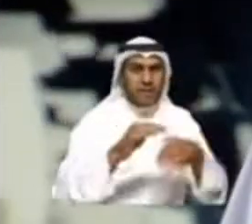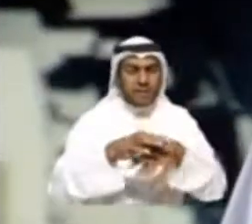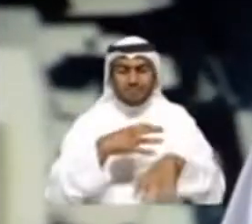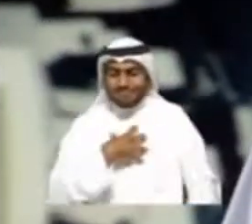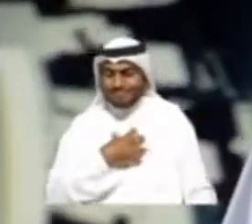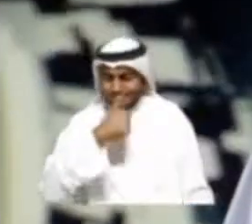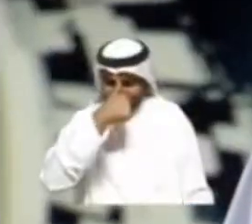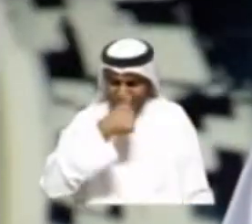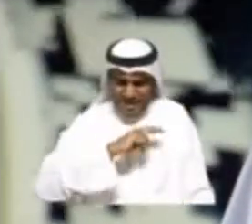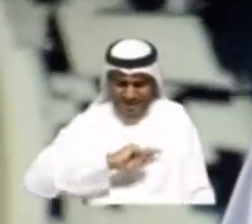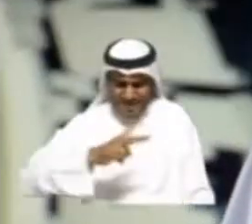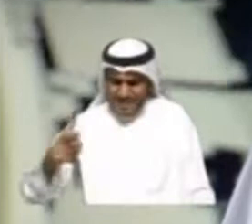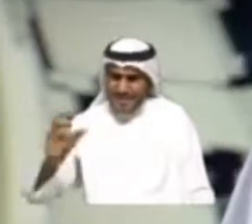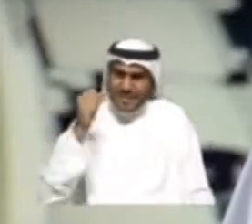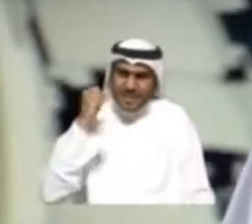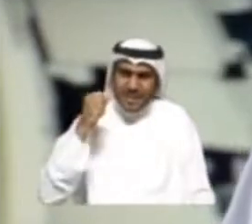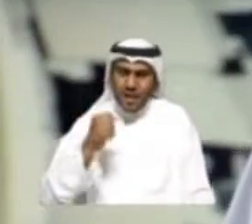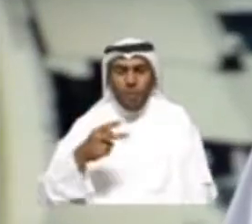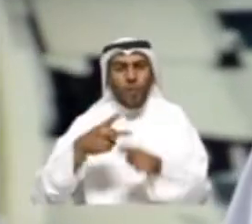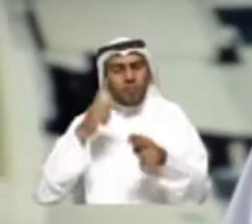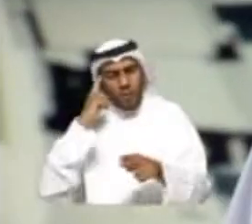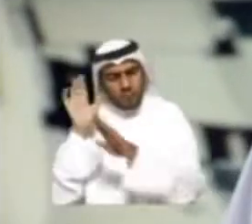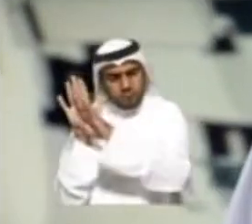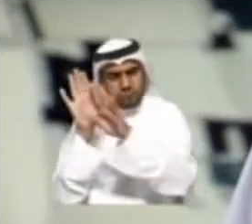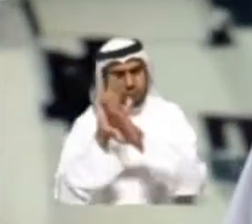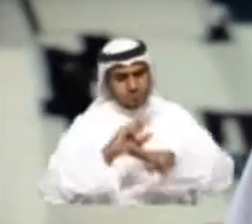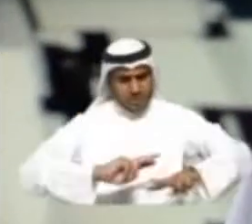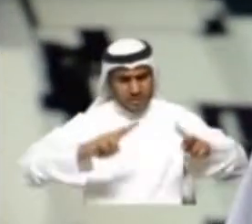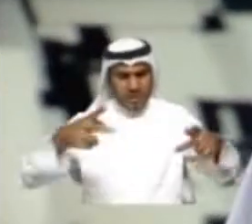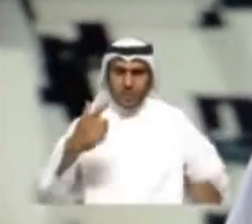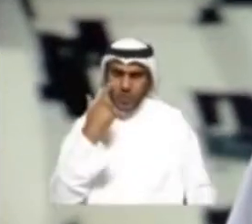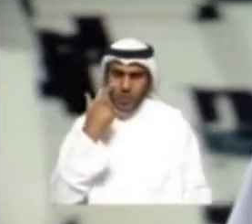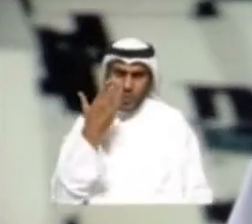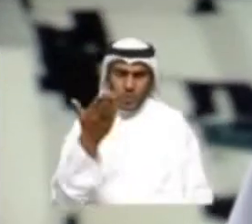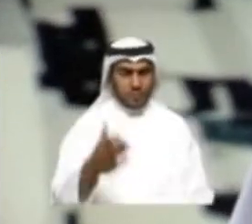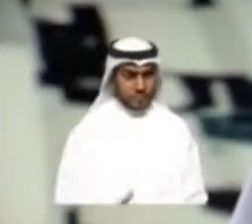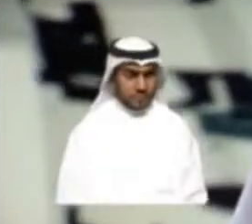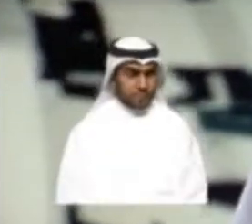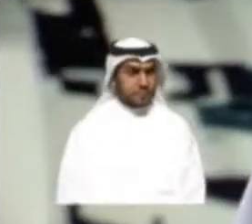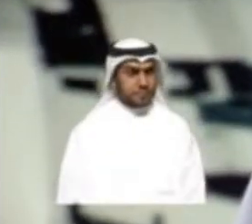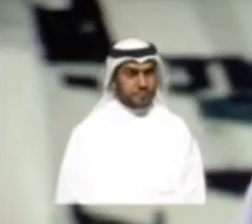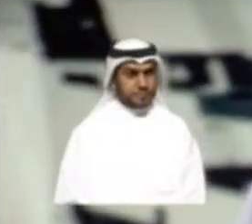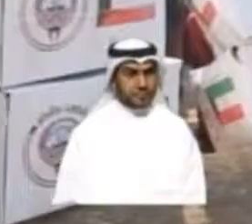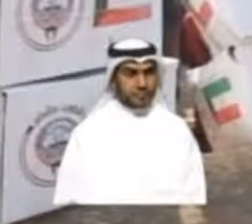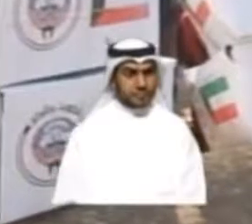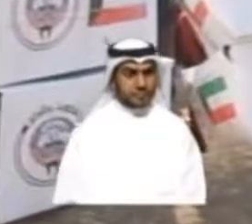المحتاجين والمعوزين ومد يد العون لهم. نستعرض أبرزها من خلال التقرير التالي.